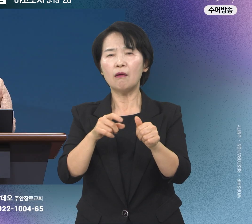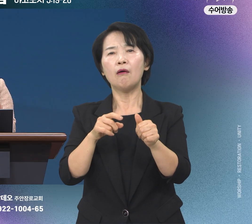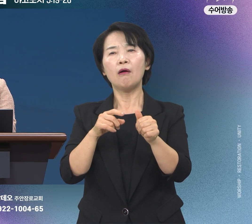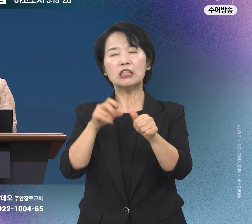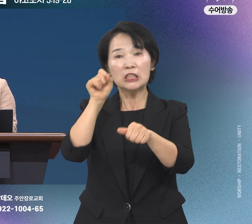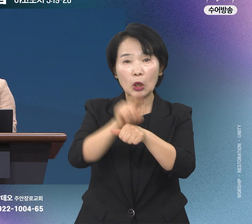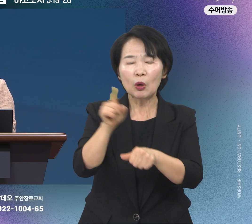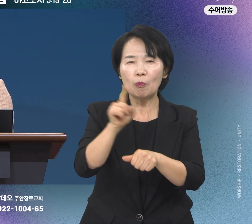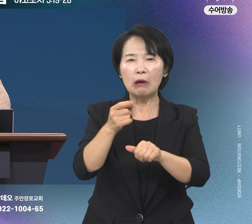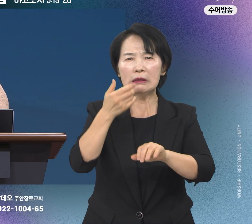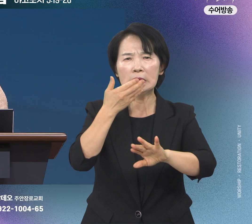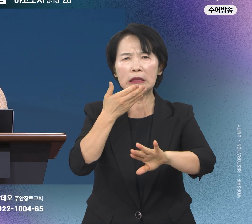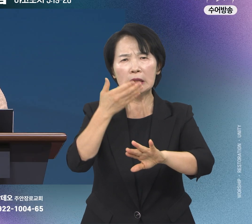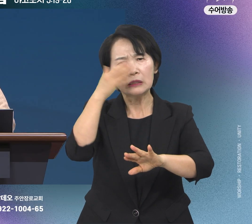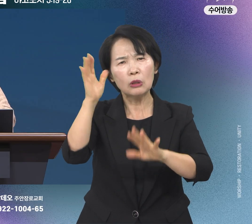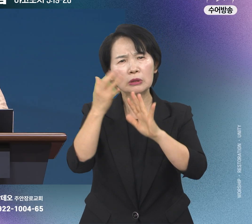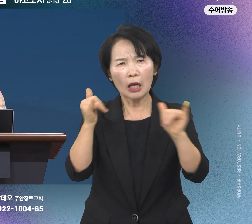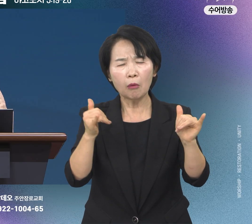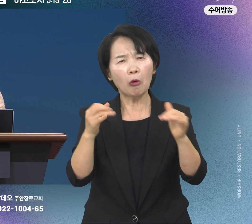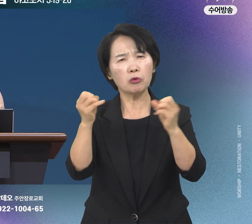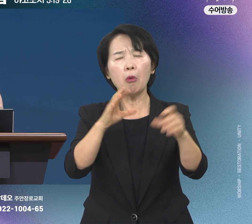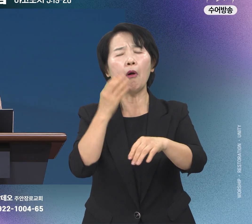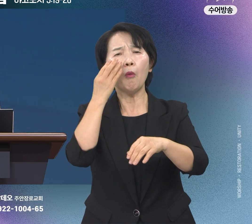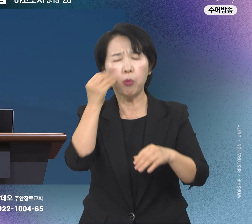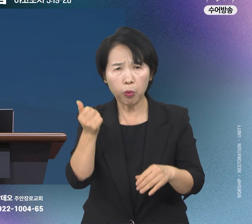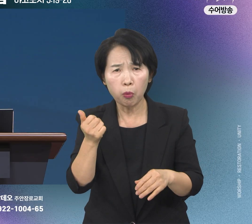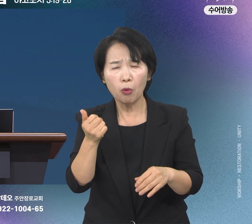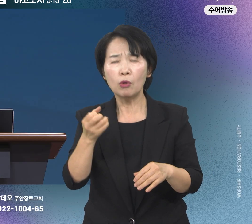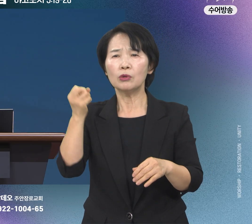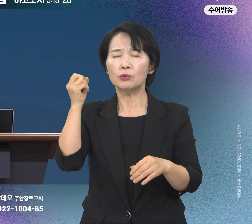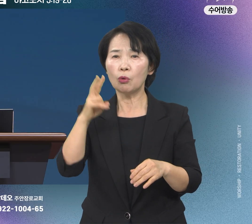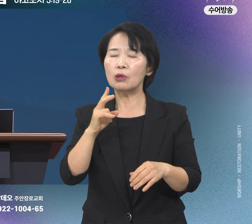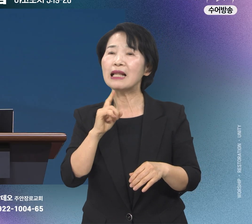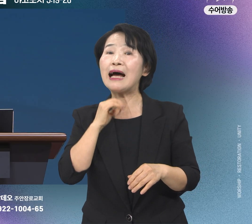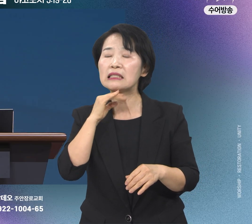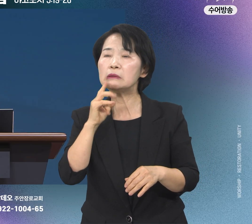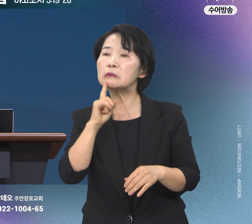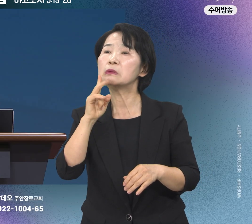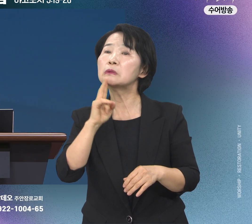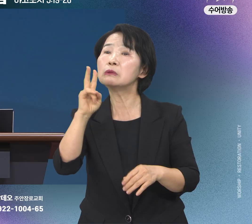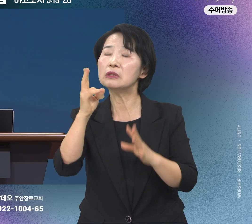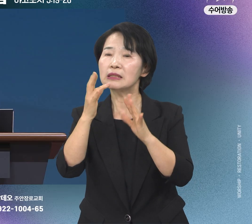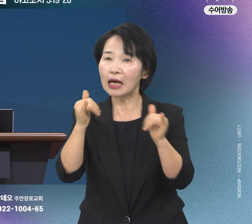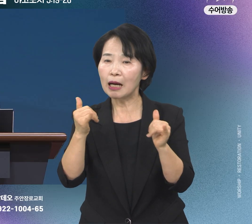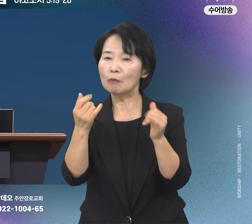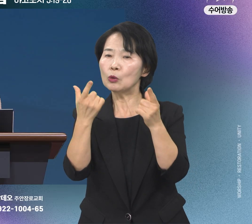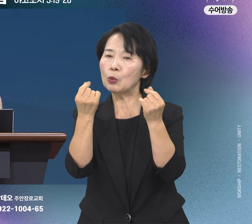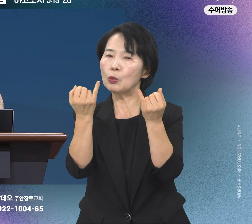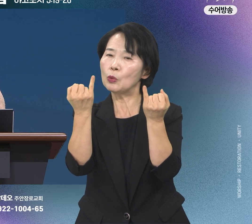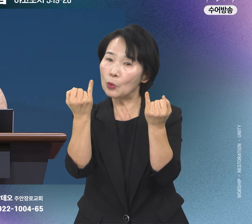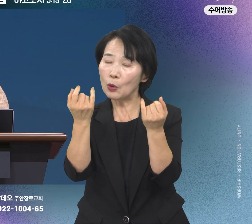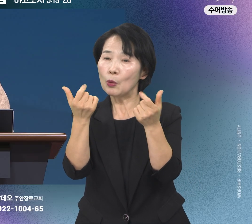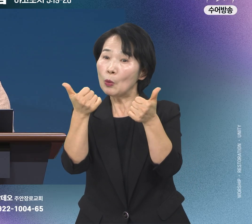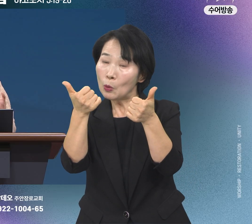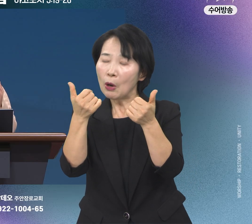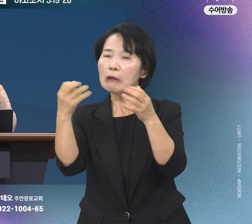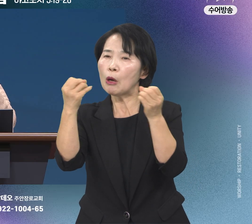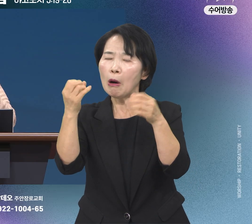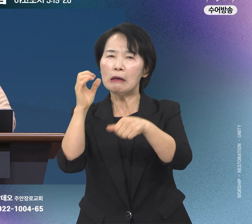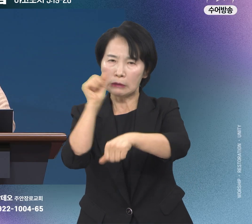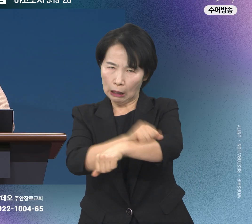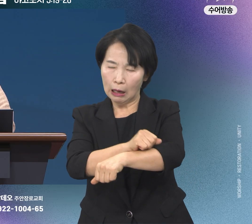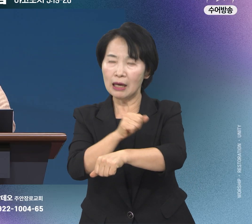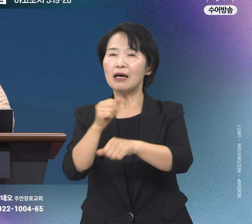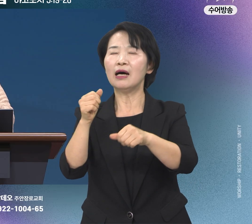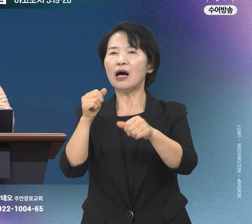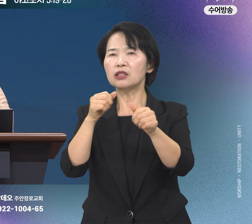나누고 이성보다는 동성, 특히 한두 살 많은 동성과 이야기를 곧잘 나누는 것을 파악한 상태예요. 그래서 이